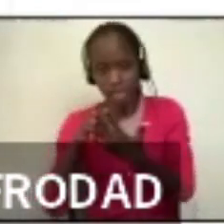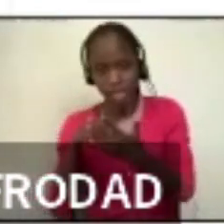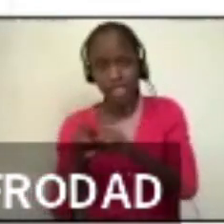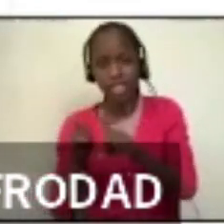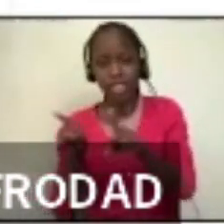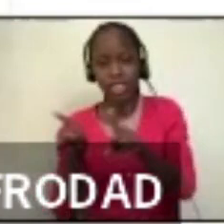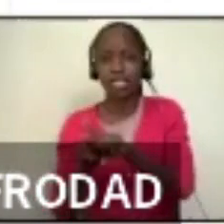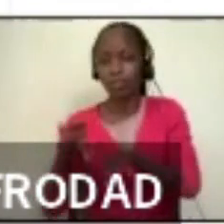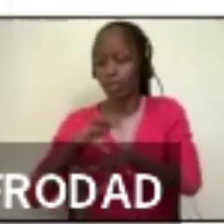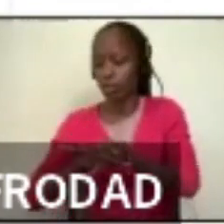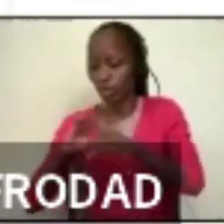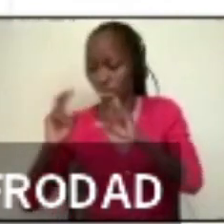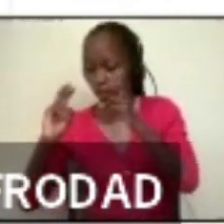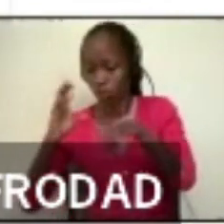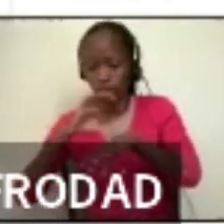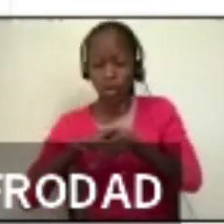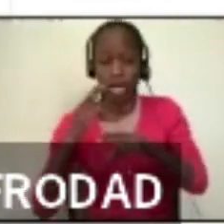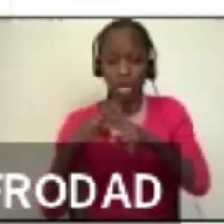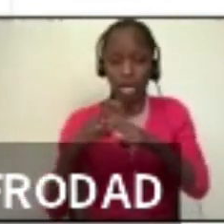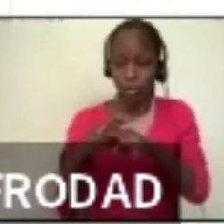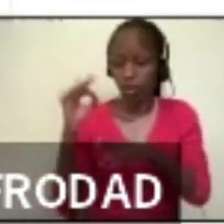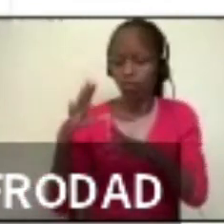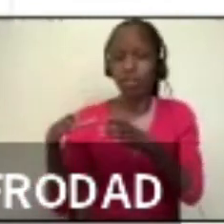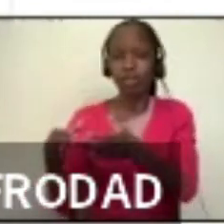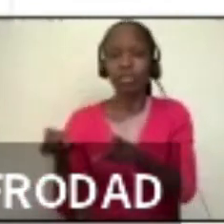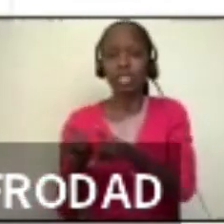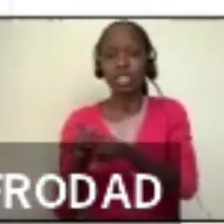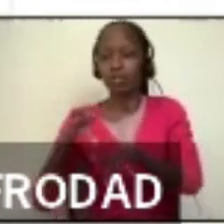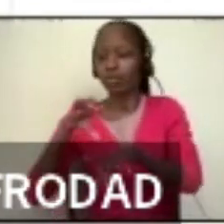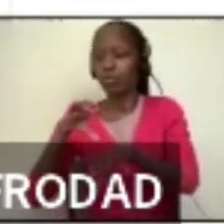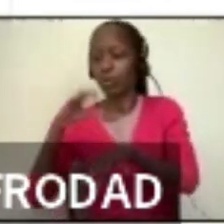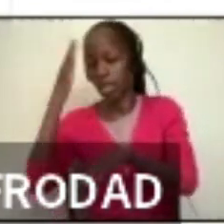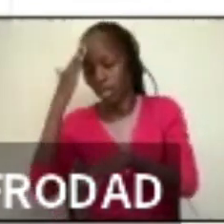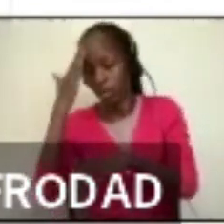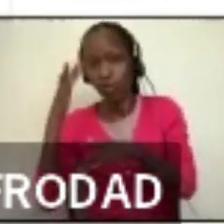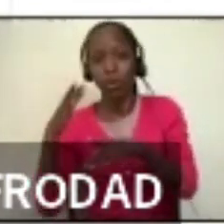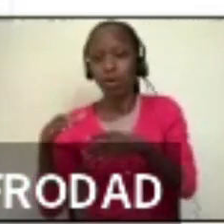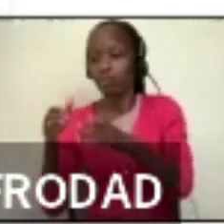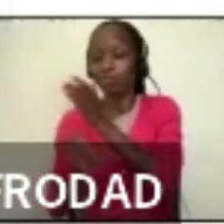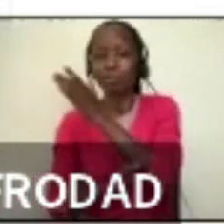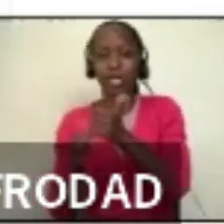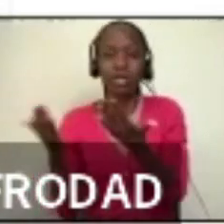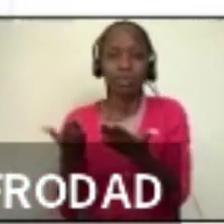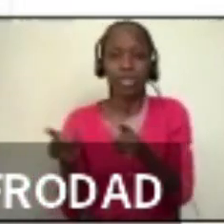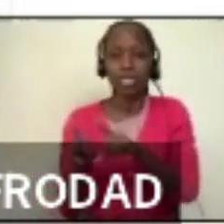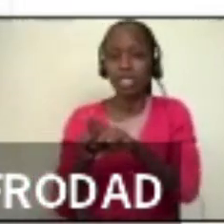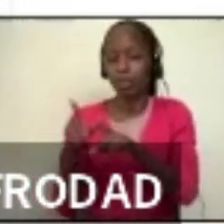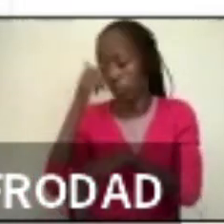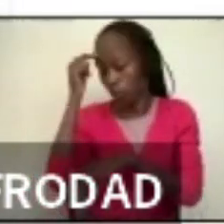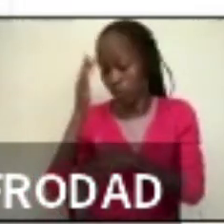société et j'ai vu qu'elle était basée au Burkina Faso. Étant journaliste économique,